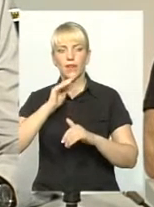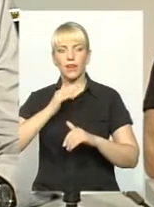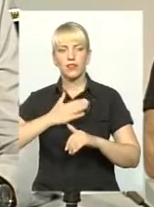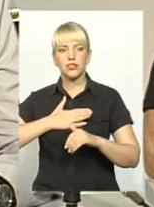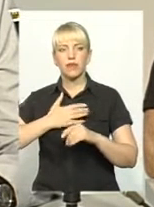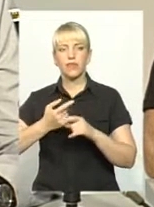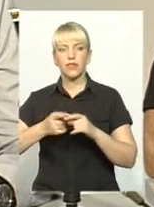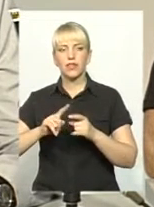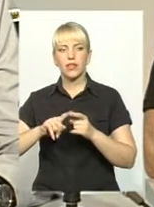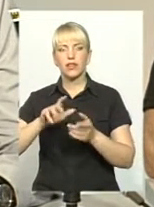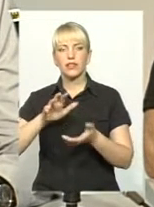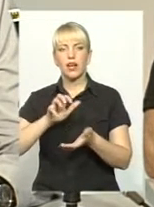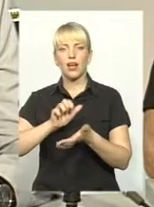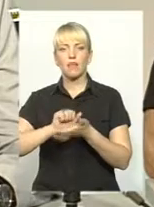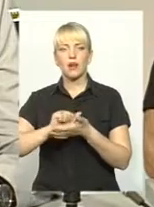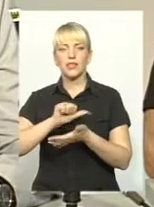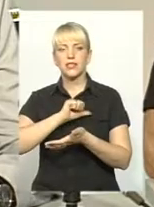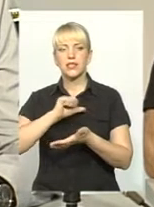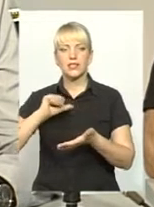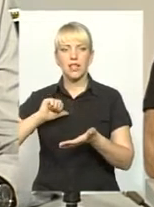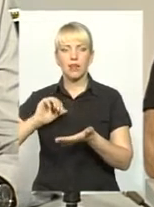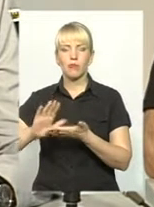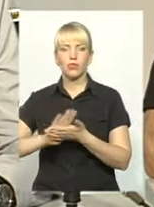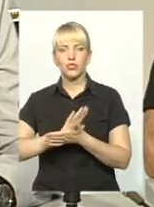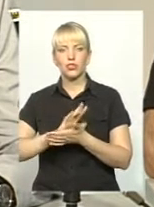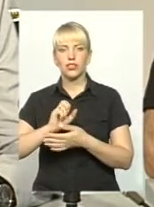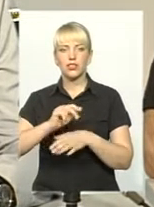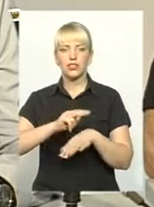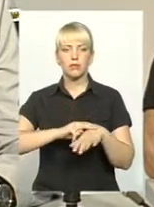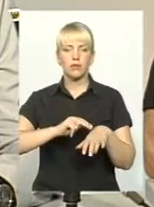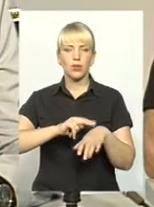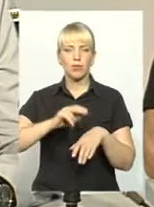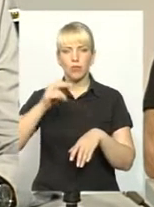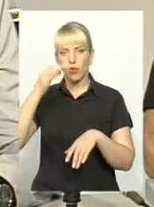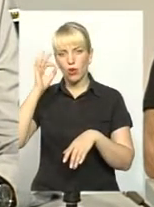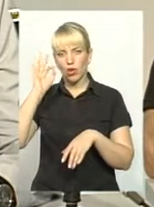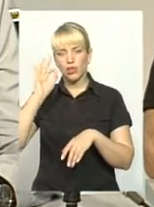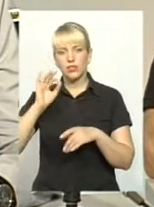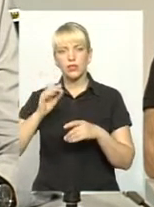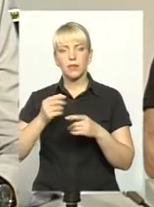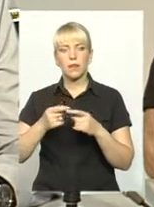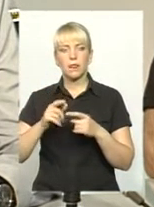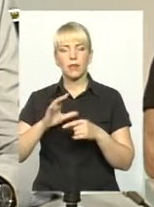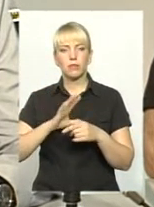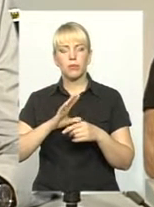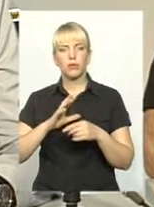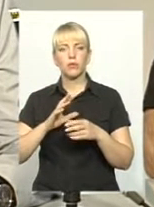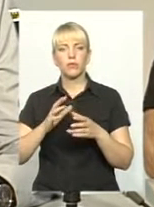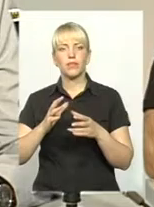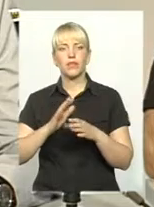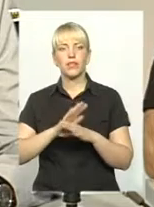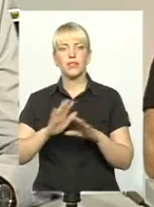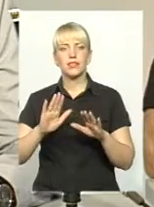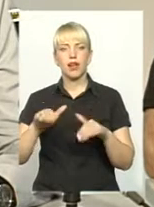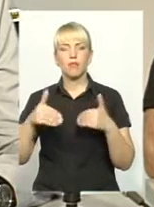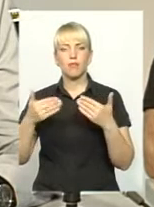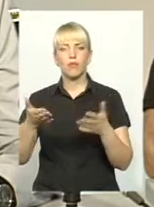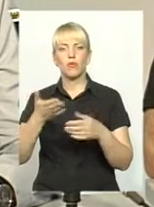вона займається самоочищенням, і з міліції в поліцію нами було не прийнято або не запропоновано 400 осіб, які